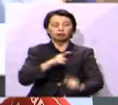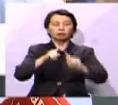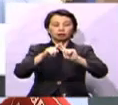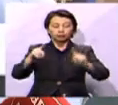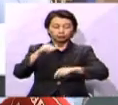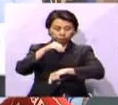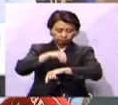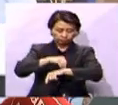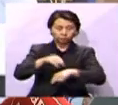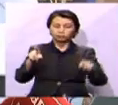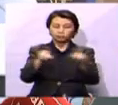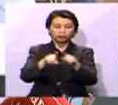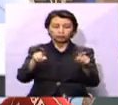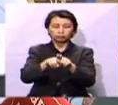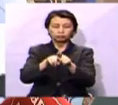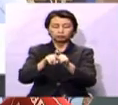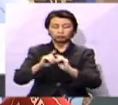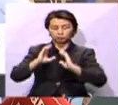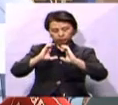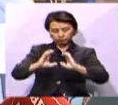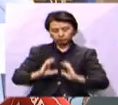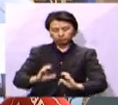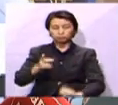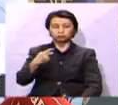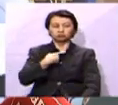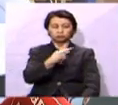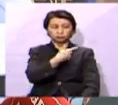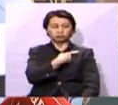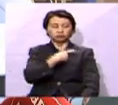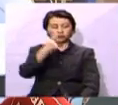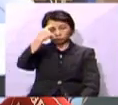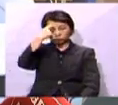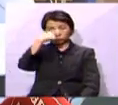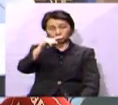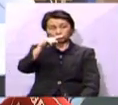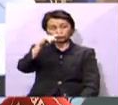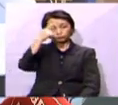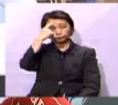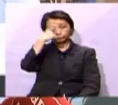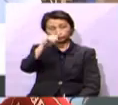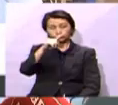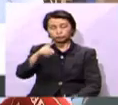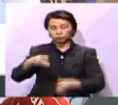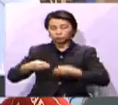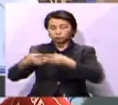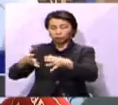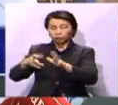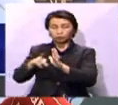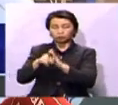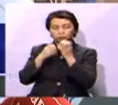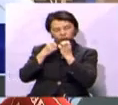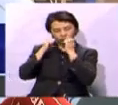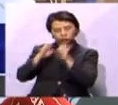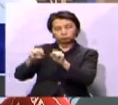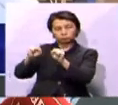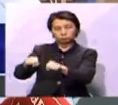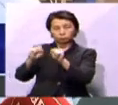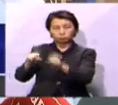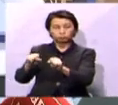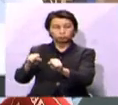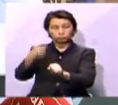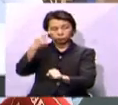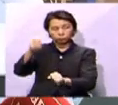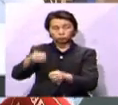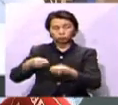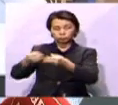masa yang sama, pendekatan kita ialah untuk memberi pengupayaan kepada the